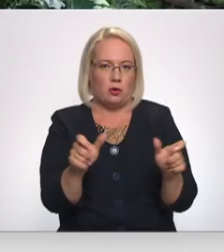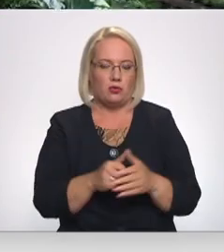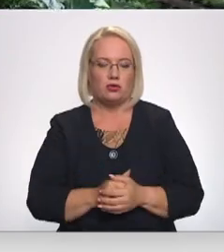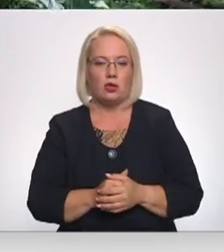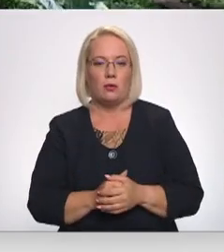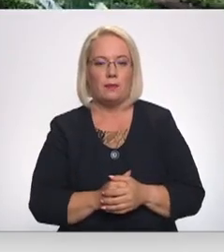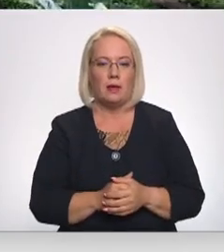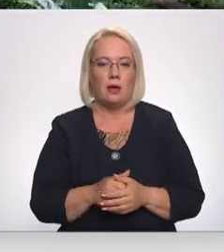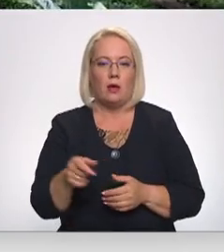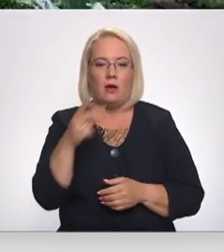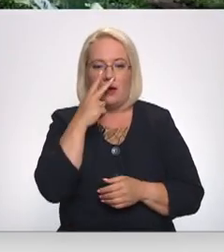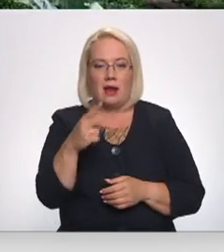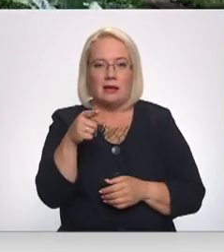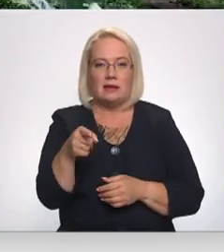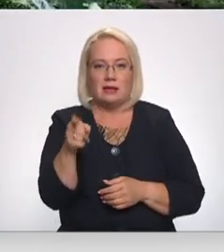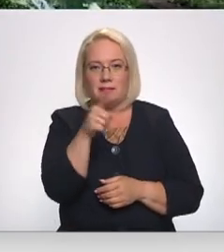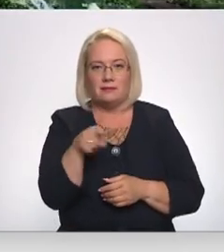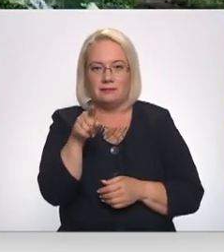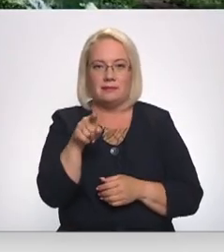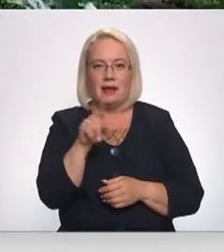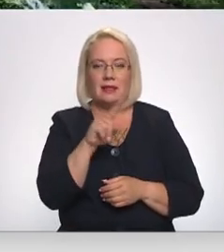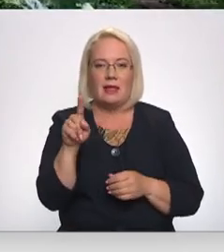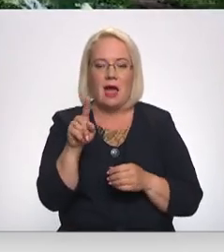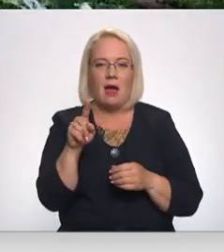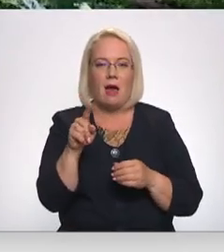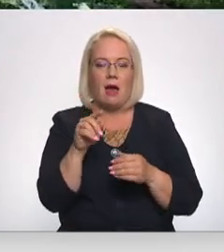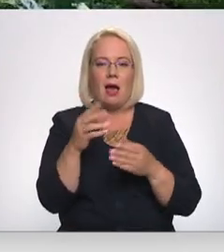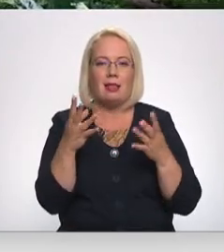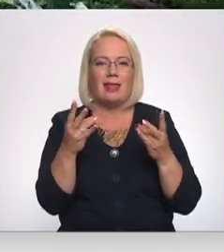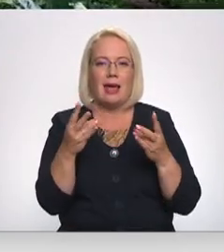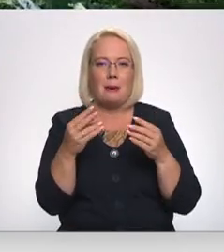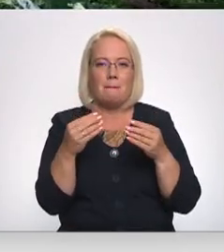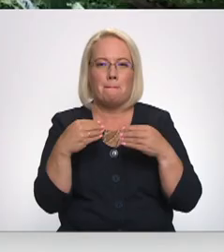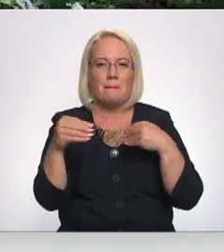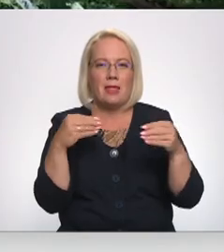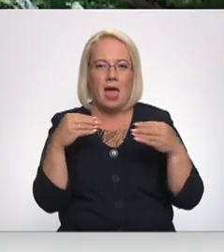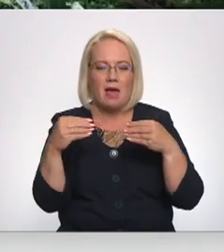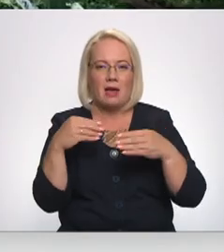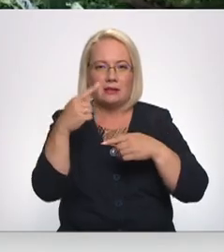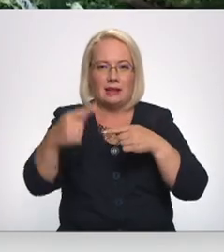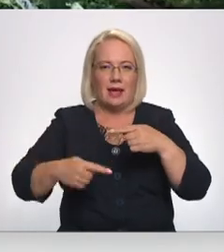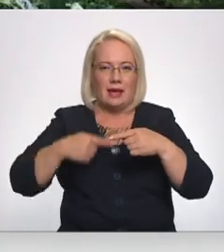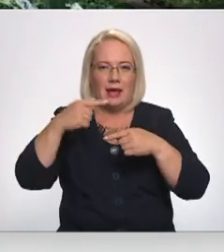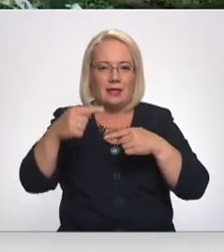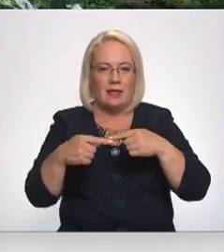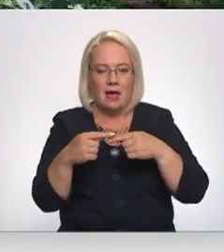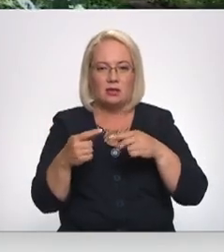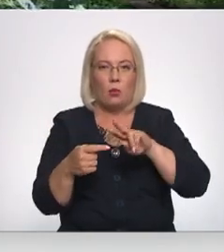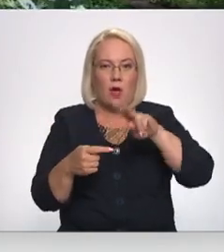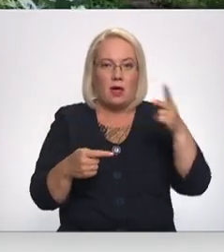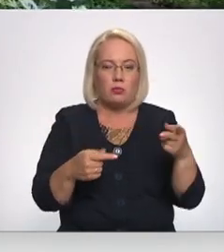Nu jā, un te var redzēt, šeit ir jau tas izlietotā tā līmplēvīte, kas visu laiku tinās un uztinās, un šeit ir tā jaunā, kas tā kā